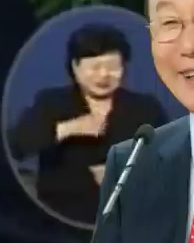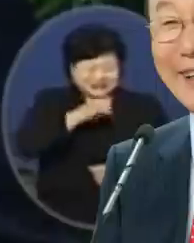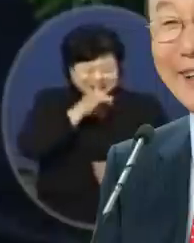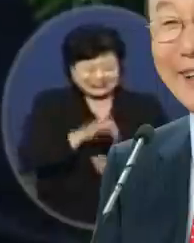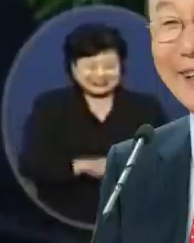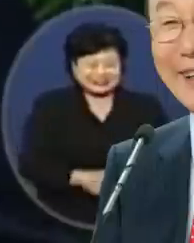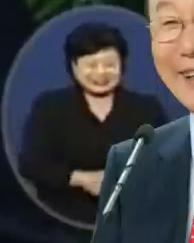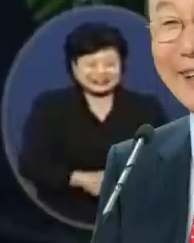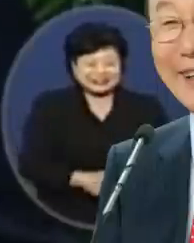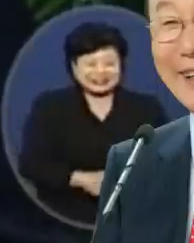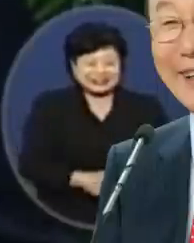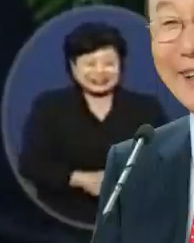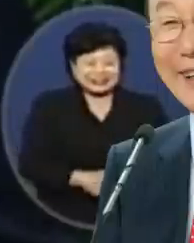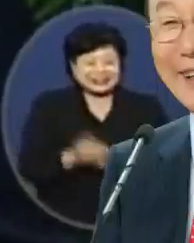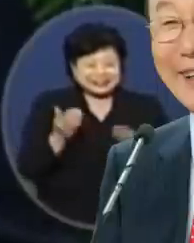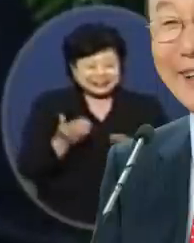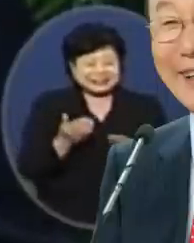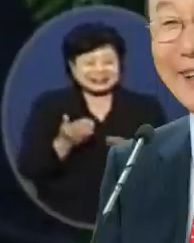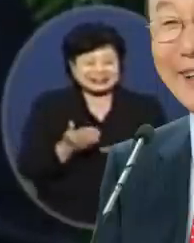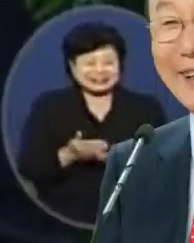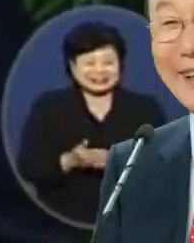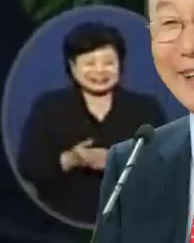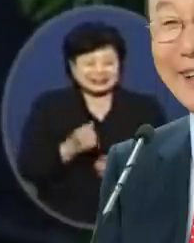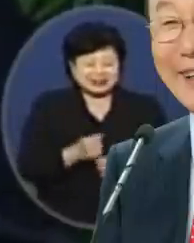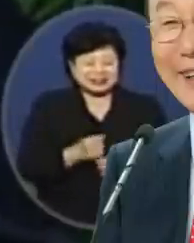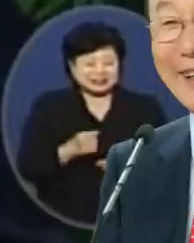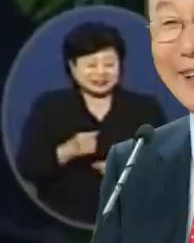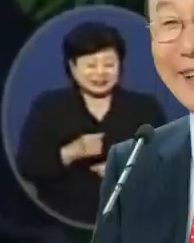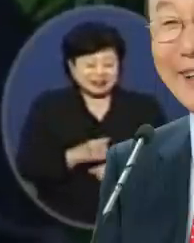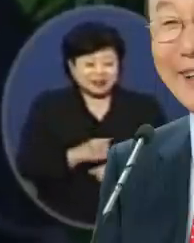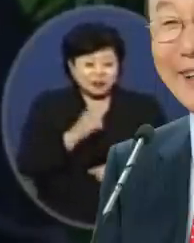싶어서 일을 자꾸 만들어서 합니다.